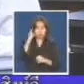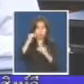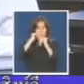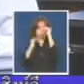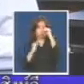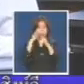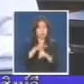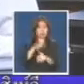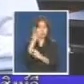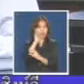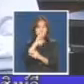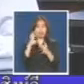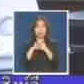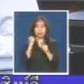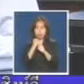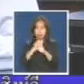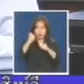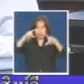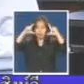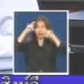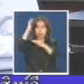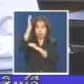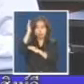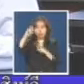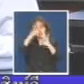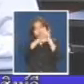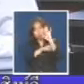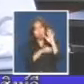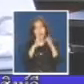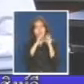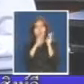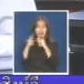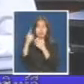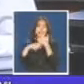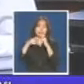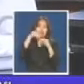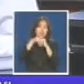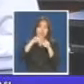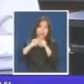รียบในเรื่องของการหาเสียงในเรื่องของการรณรงค์ในเรื่องของการเลือกตั้งนะครับเพื่อที่จ